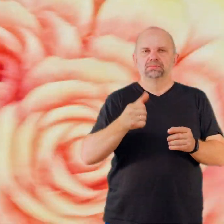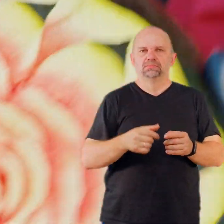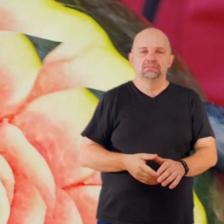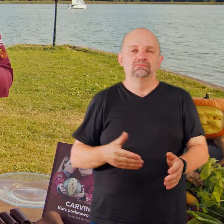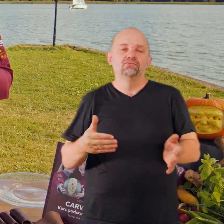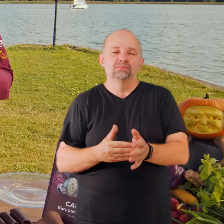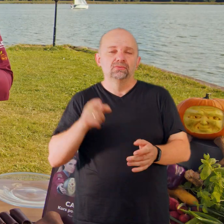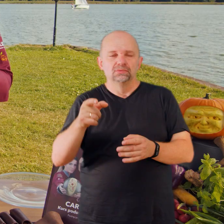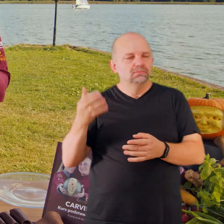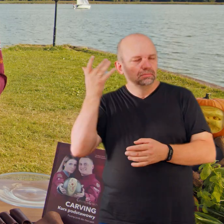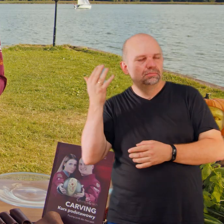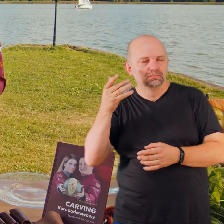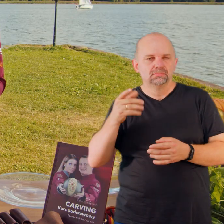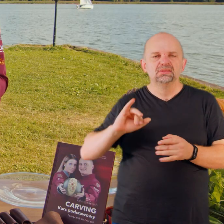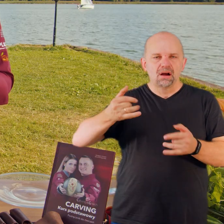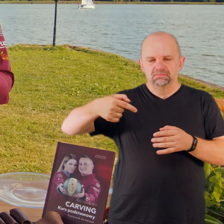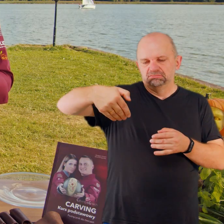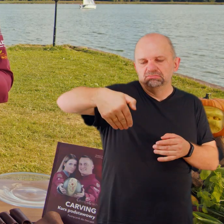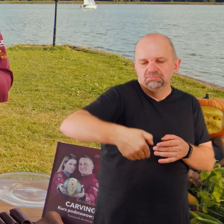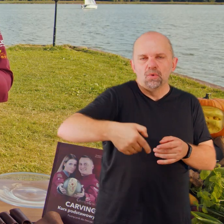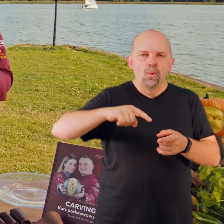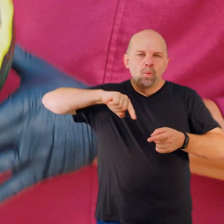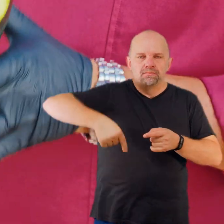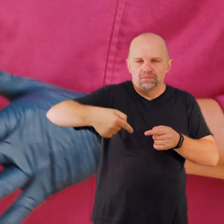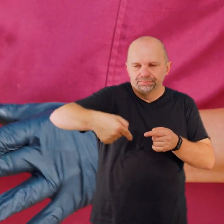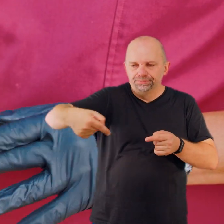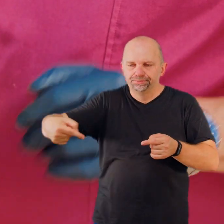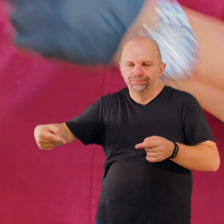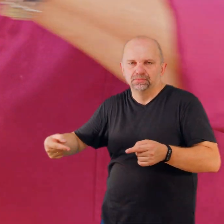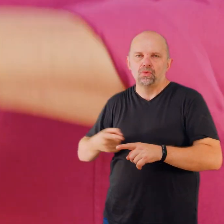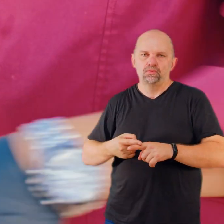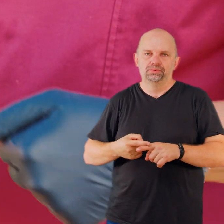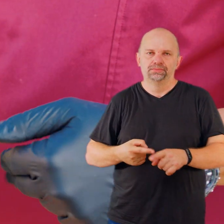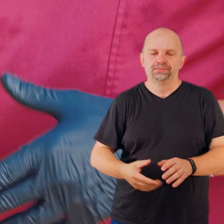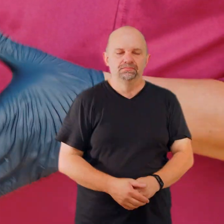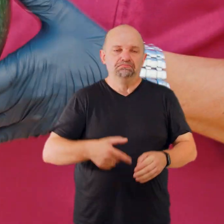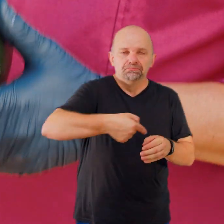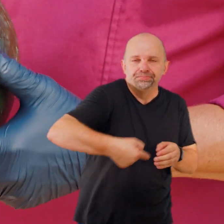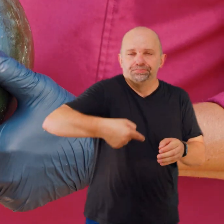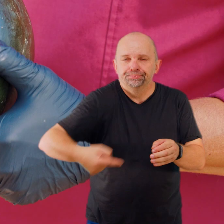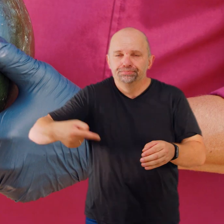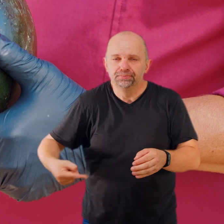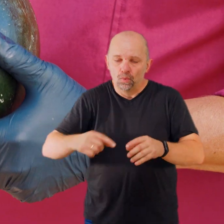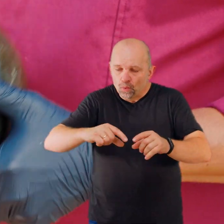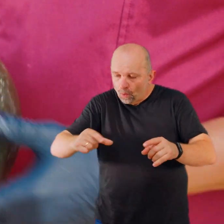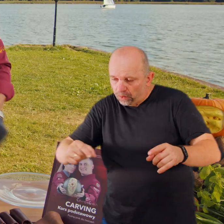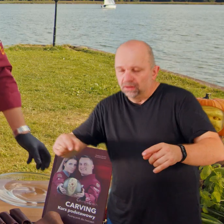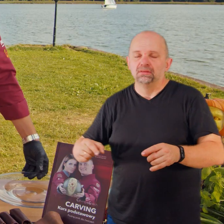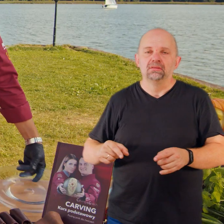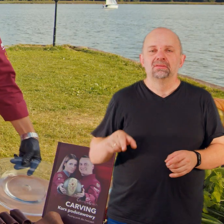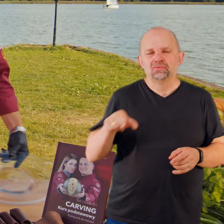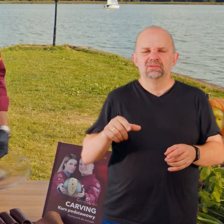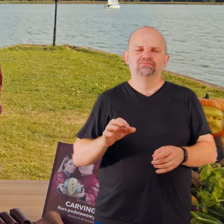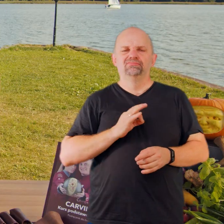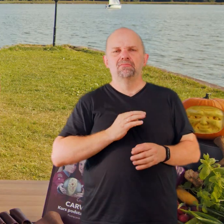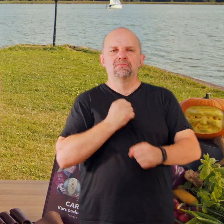nasza praca. Efekt końcowy wyszedł imponująco, mam nadzieję, że Wam się podoba. Maksymalnie ja wycinam 45%, nie więcej. Liczy się punkt kadrowy. Tym